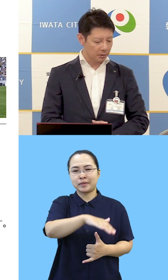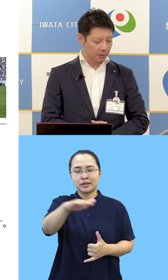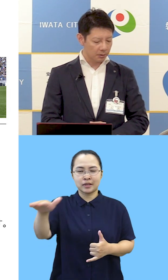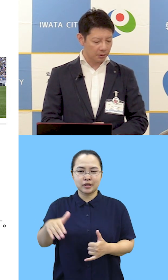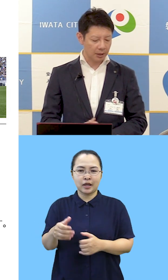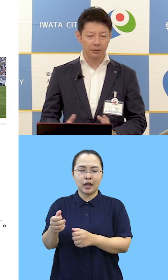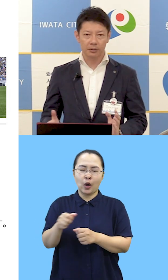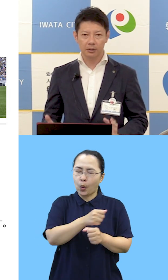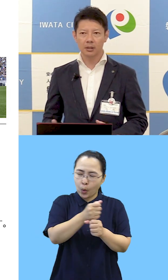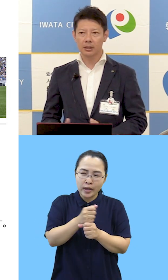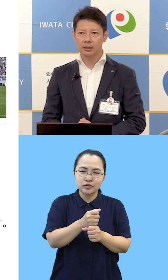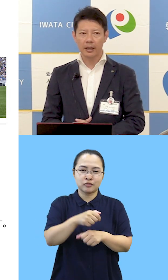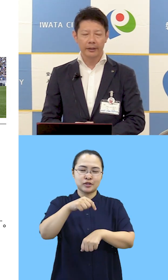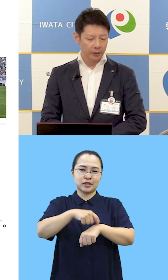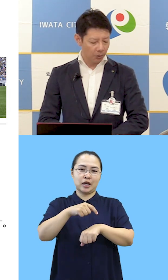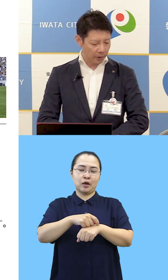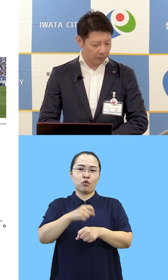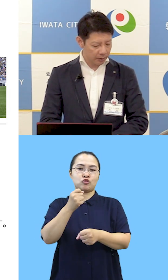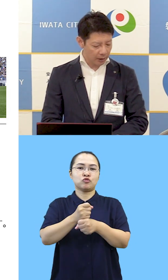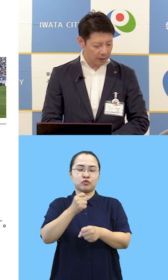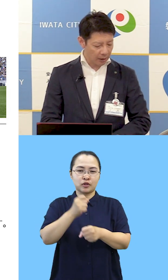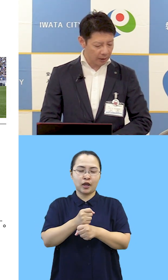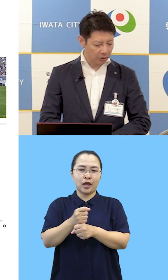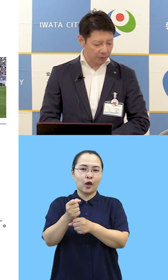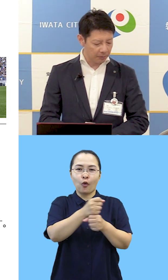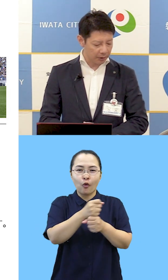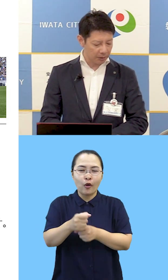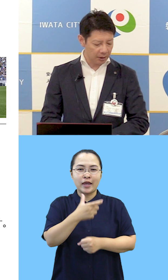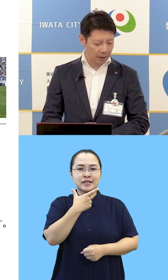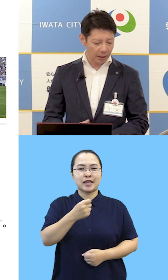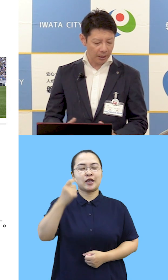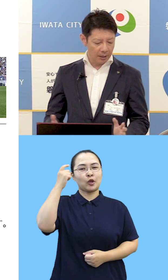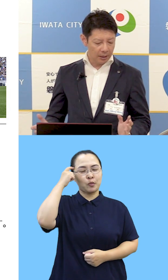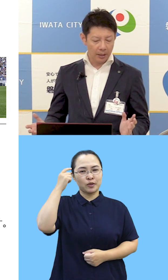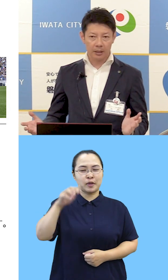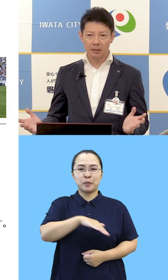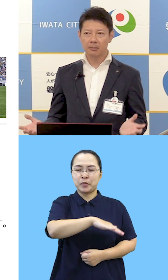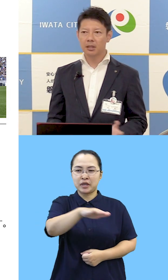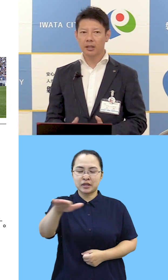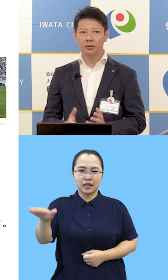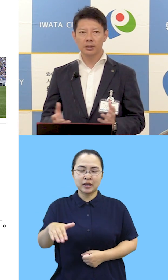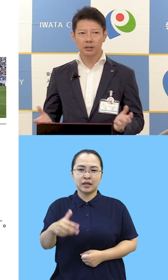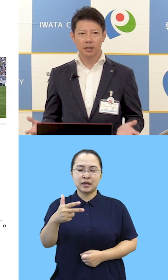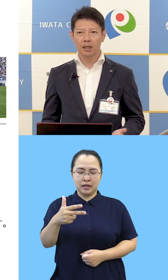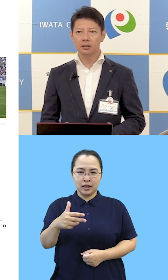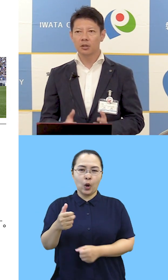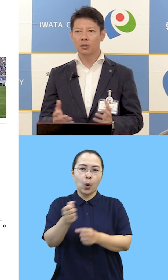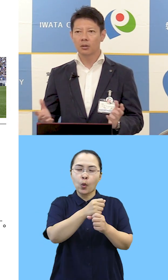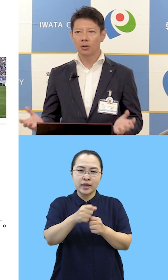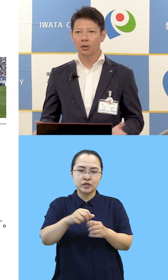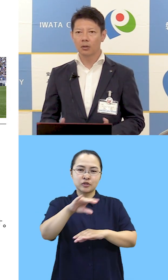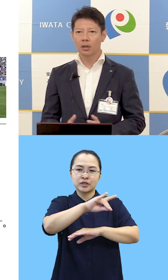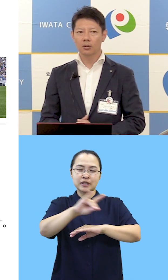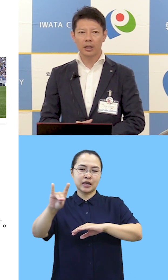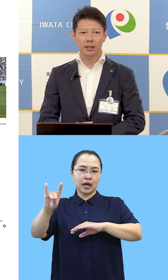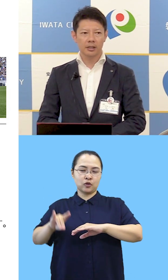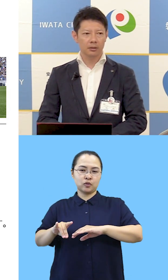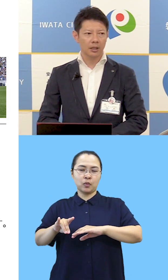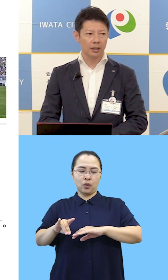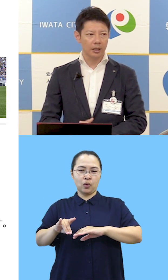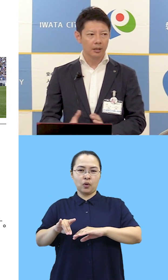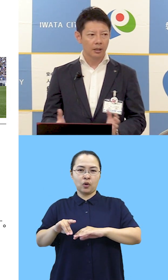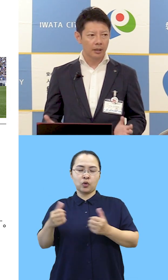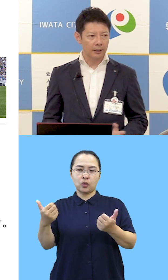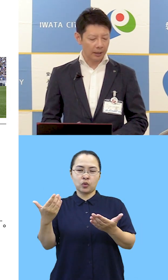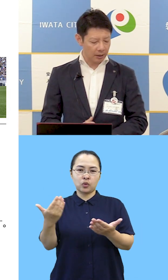する時間を作ってですね、応援をしていきたいなと思いますし、みんなで市民みんなで応援する企画も残り8試